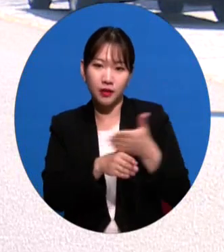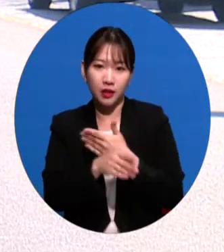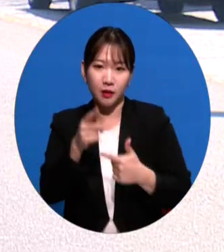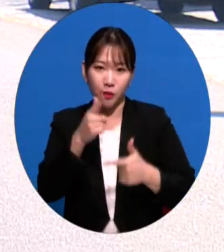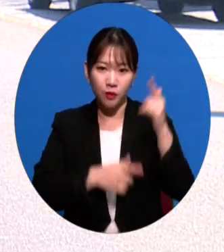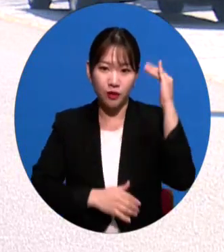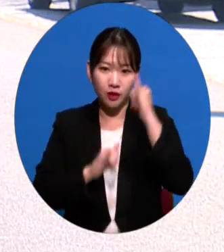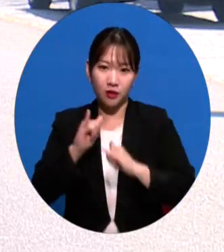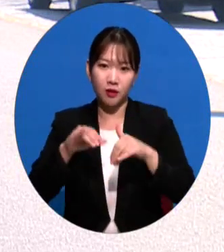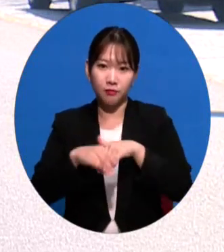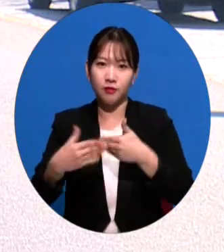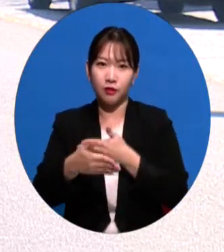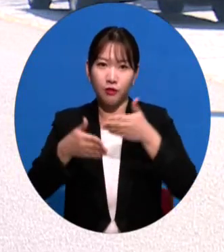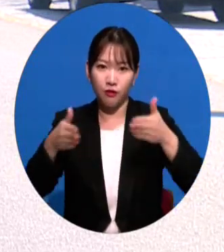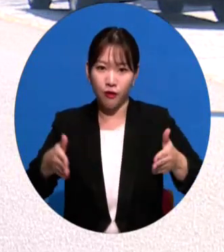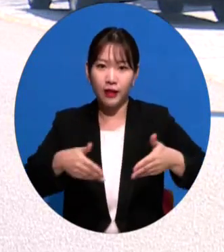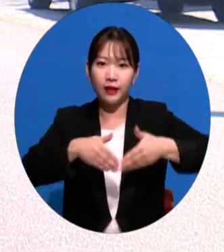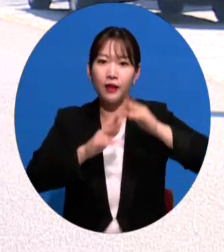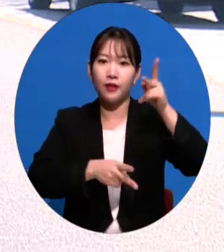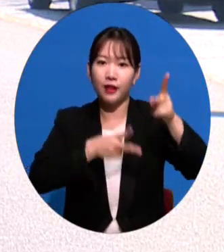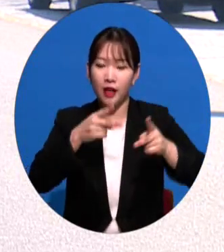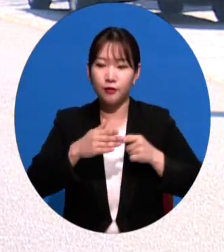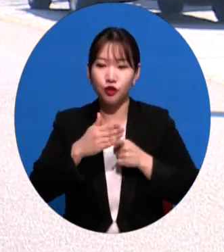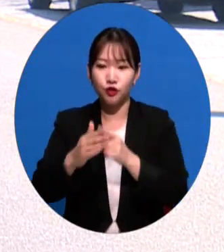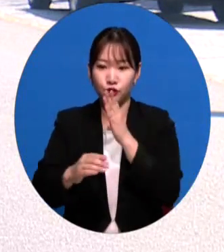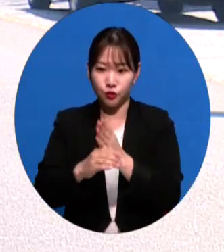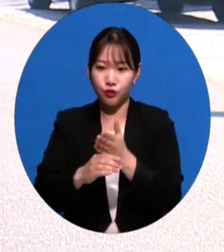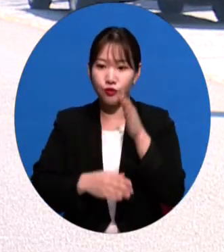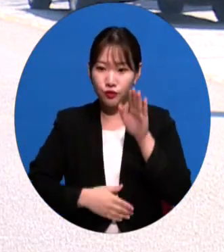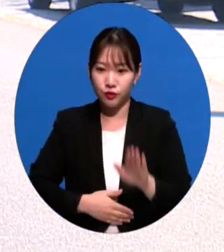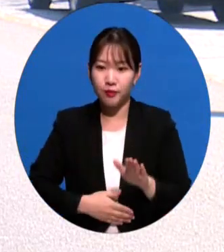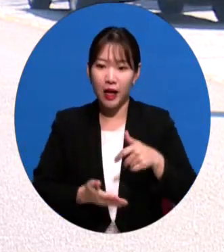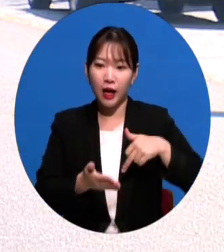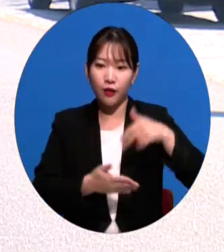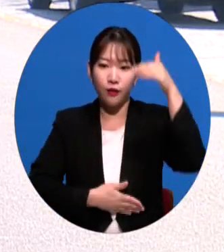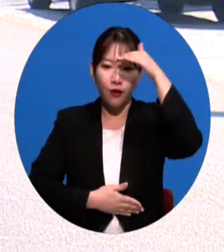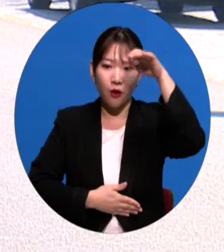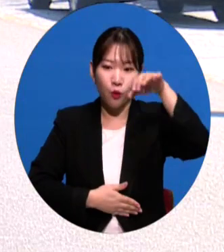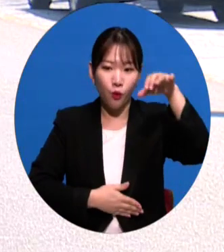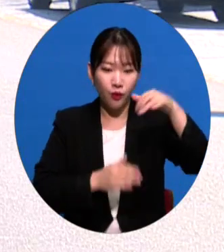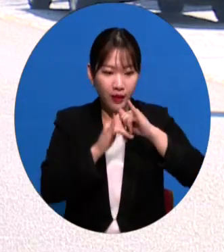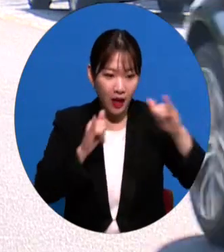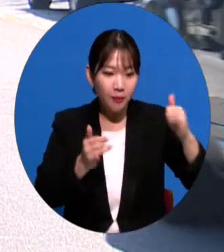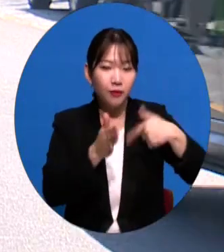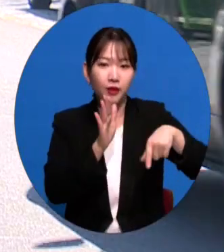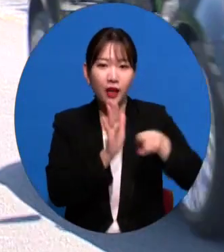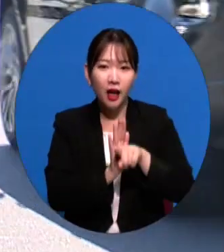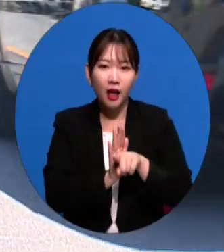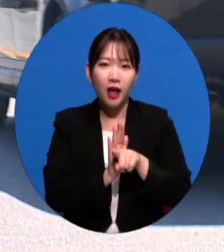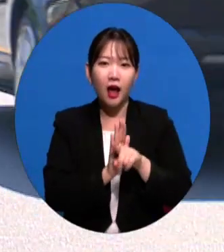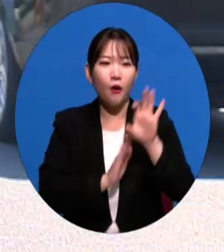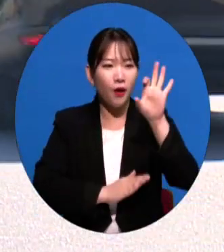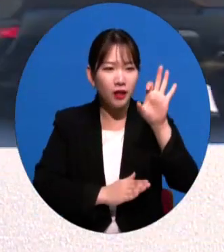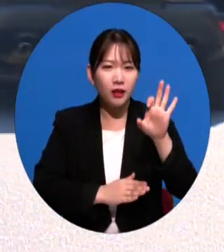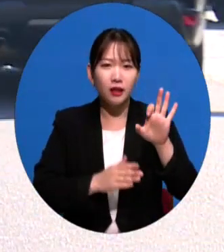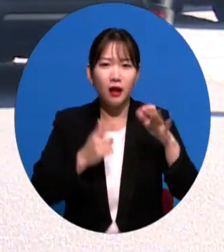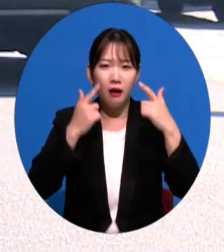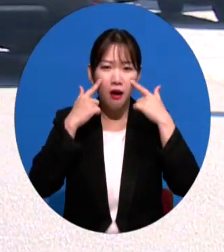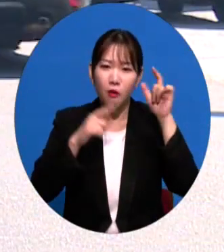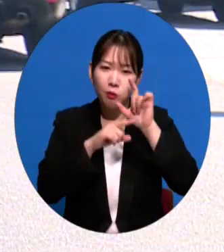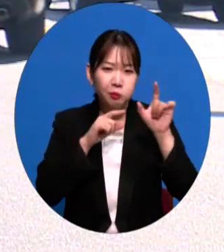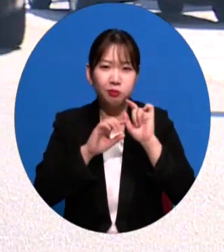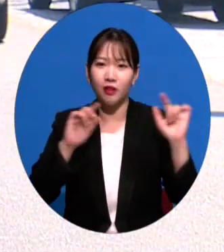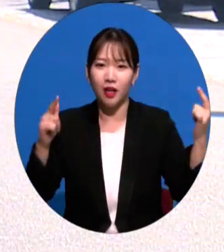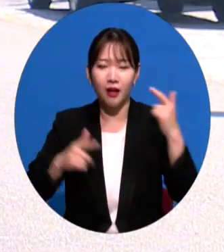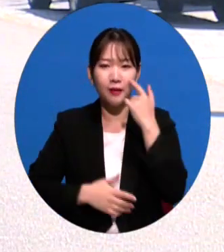목포 근대역사문화공간 조성사업을 진행 중이지만 걷는 관광객들을 위한 화장실조차 제대로 고민하지